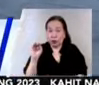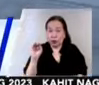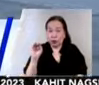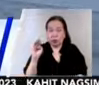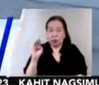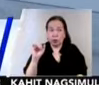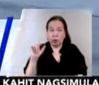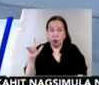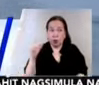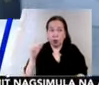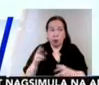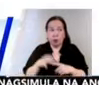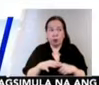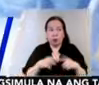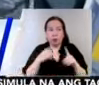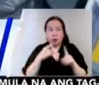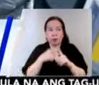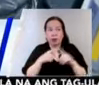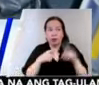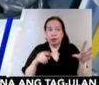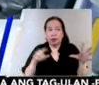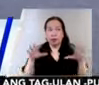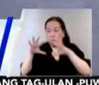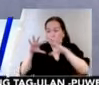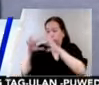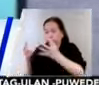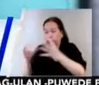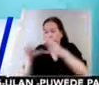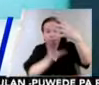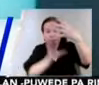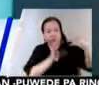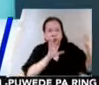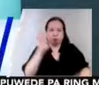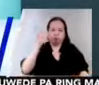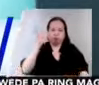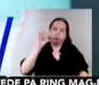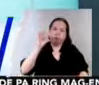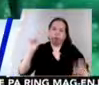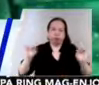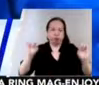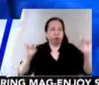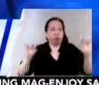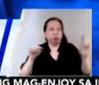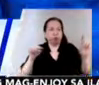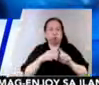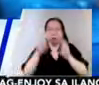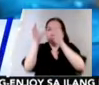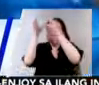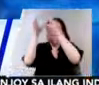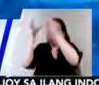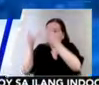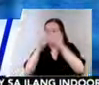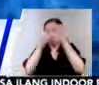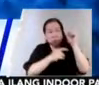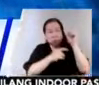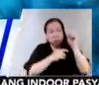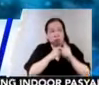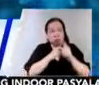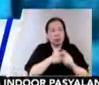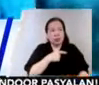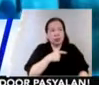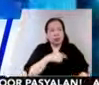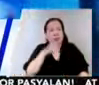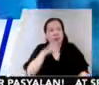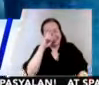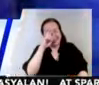Pati sa kanilang J Express Room na para kang nasa spaceship with matching pillar lights. Take a peek din sa kanilang thrill at